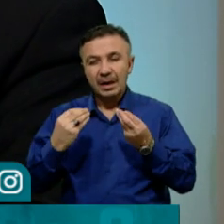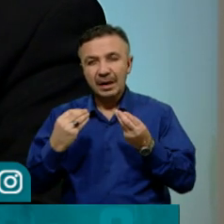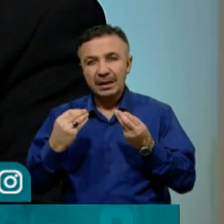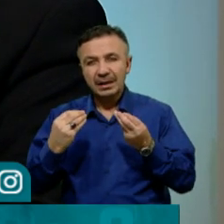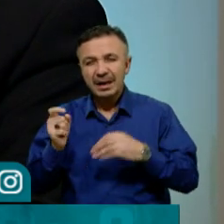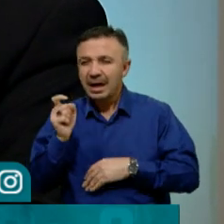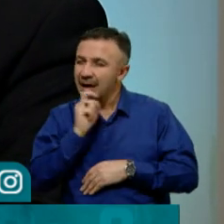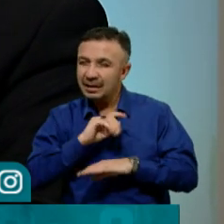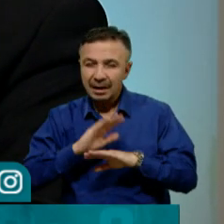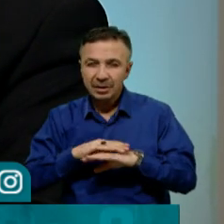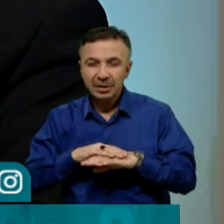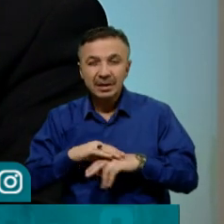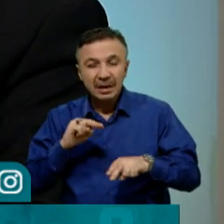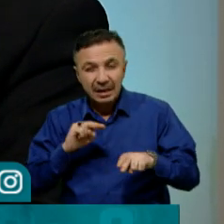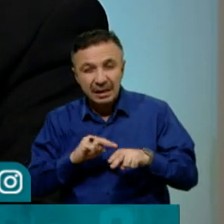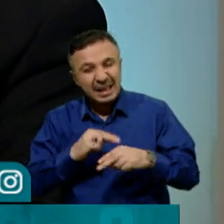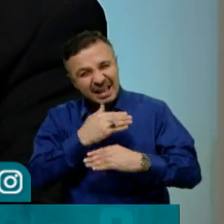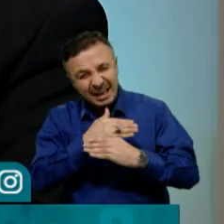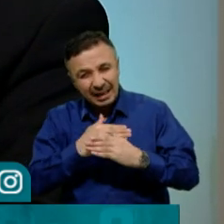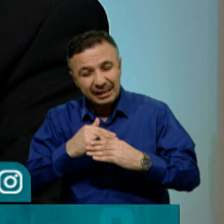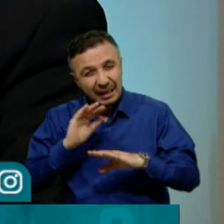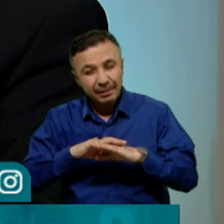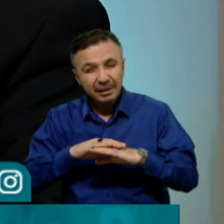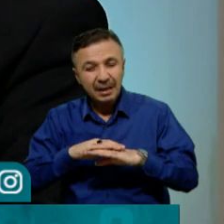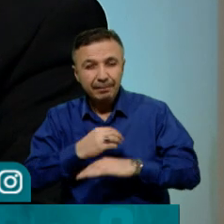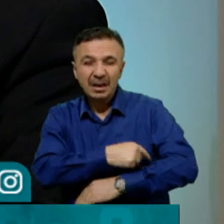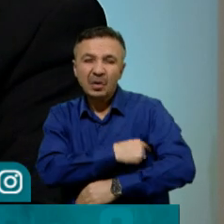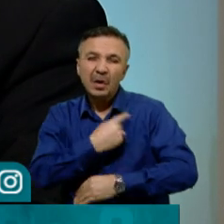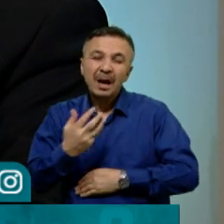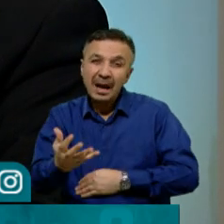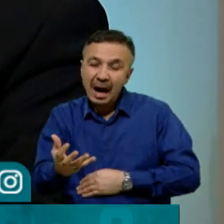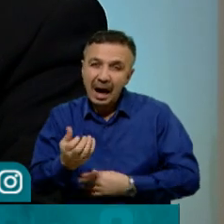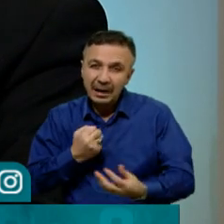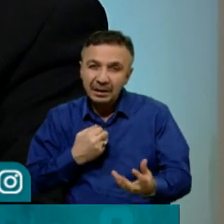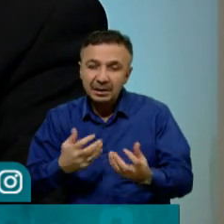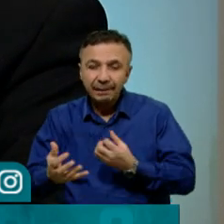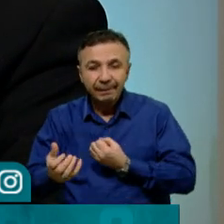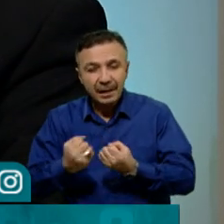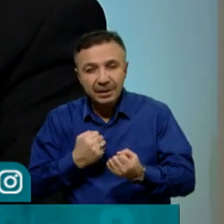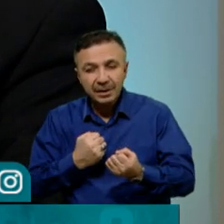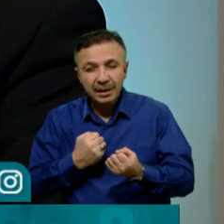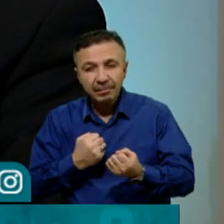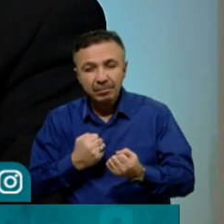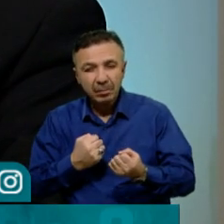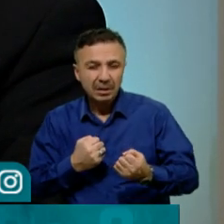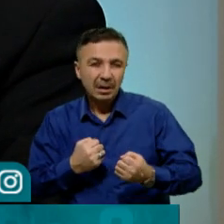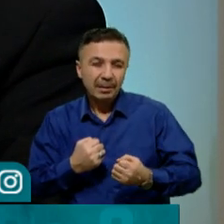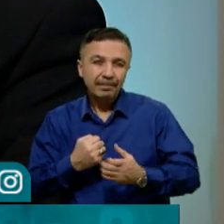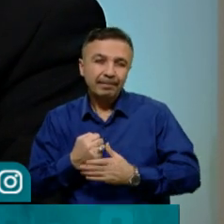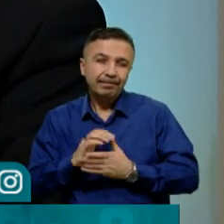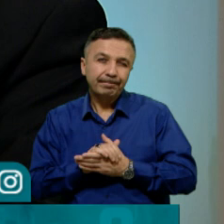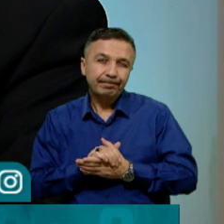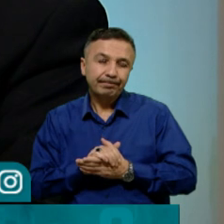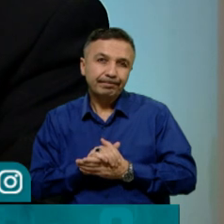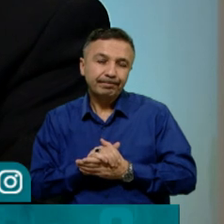hatadır kredi kartıyla yapılan bir normal alışverişte Yani biraz önce nakit dedik altın dedik Şimdi